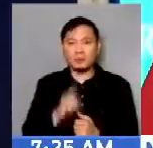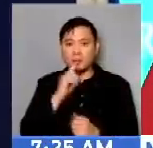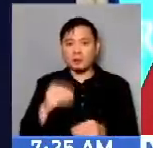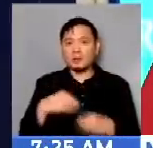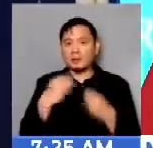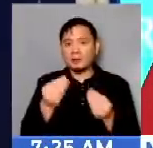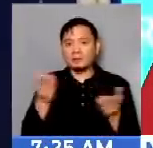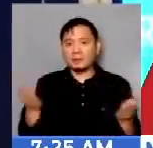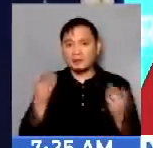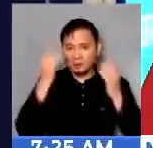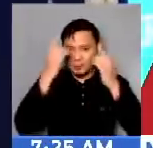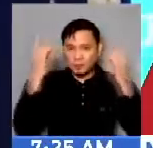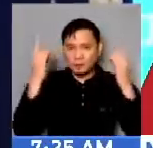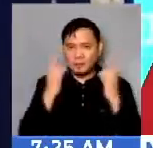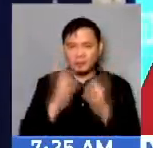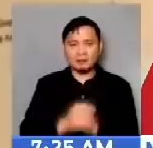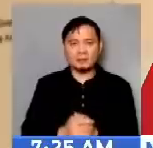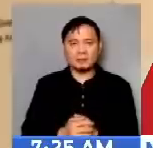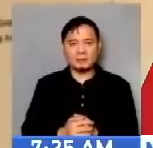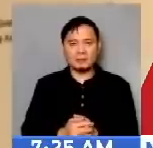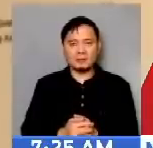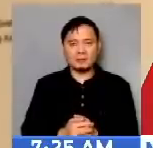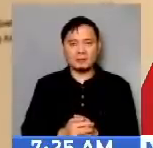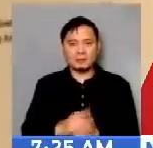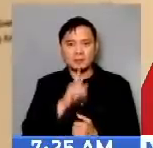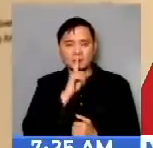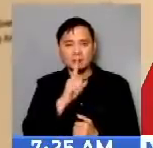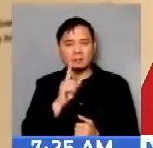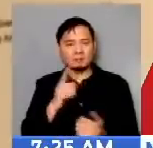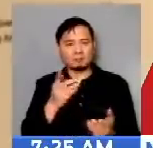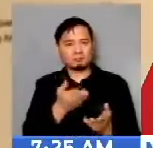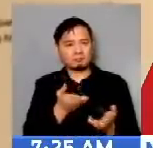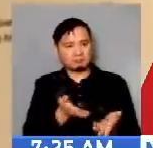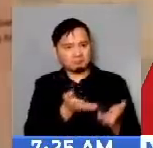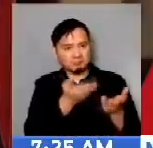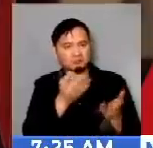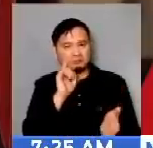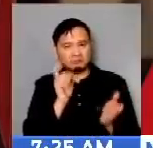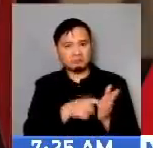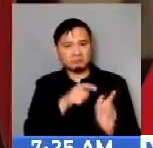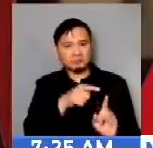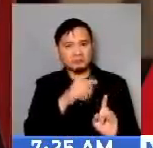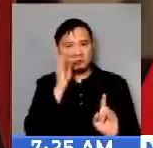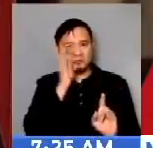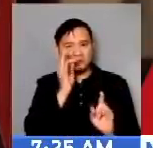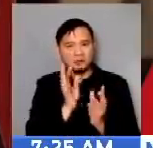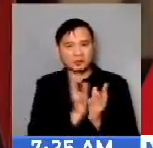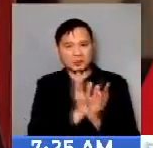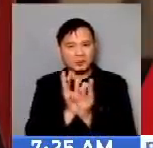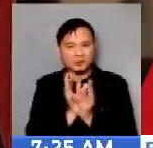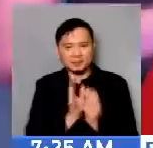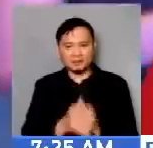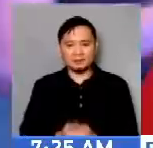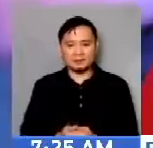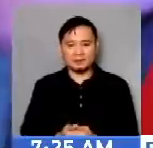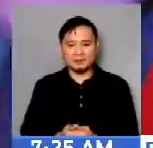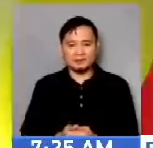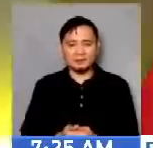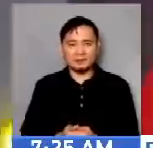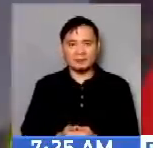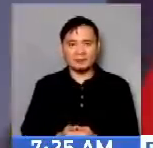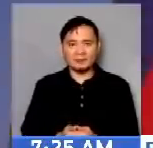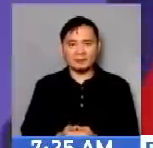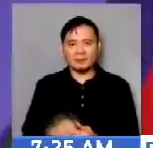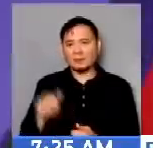lang daw sila nagbigay ng karangalan sa Filipino community, kundi maging sa bansa. Isa sa 15 binigyan ng Exemplary